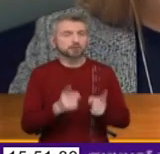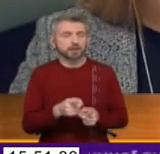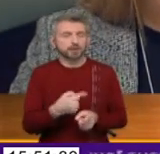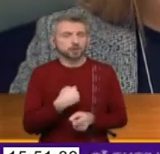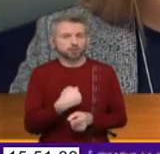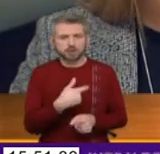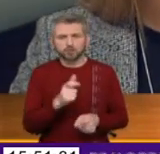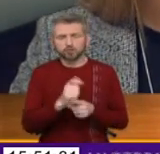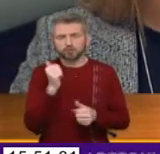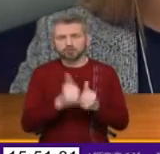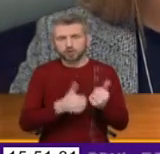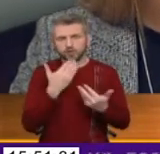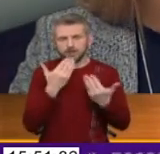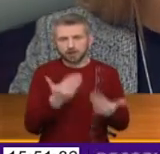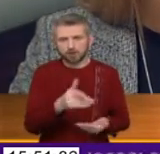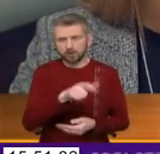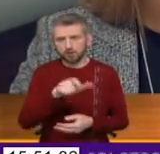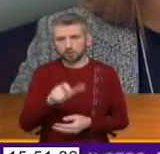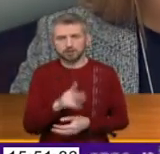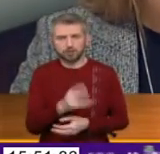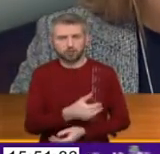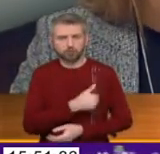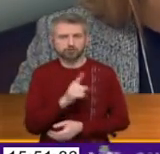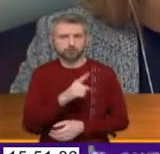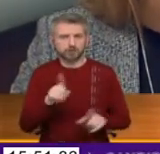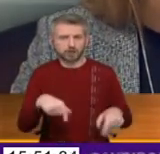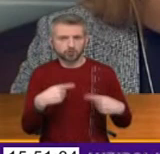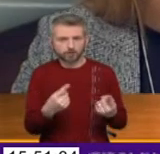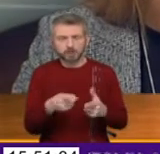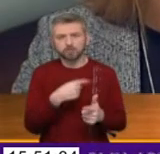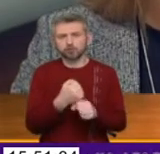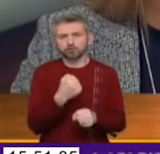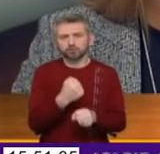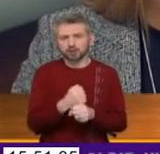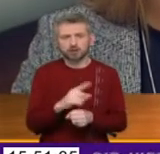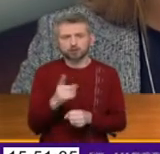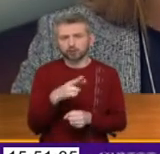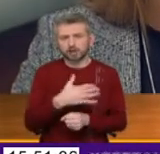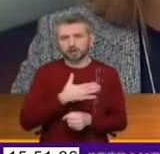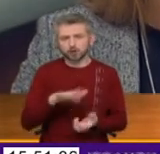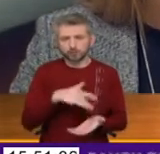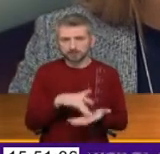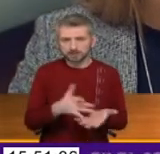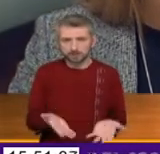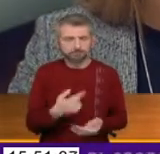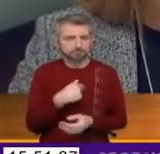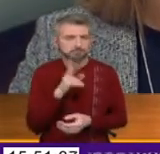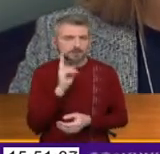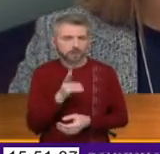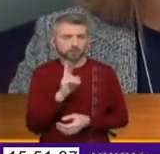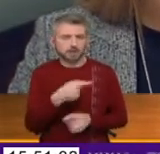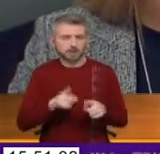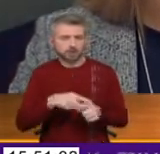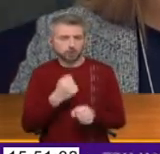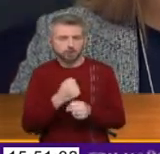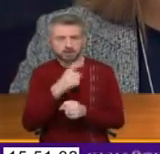мене дуже часто звертаються люди, які хочуть щось організувати або зробити там щось для нашого міста, і не знають, як це зробити,